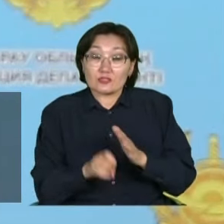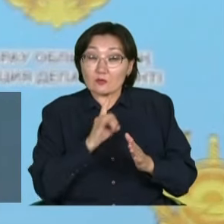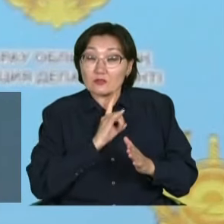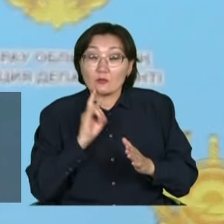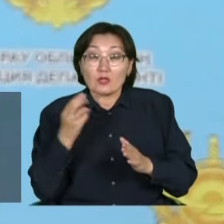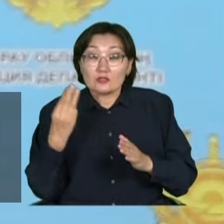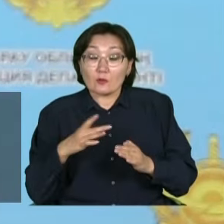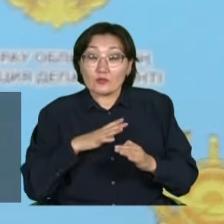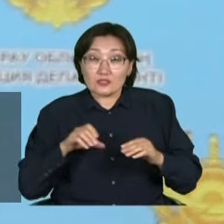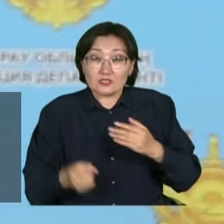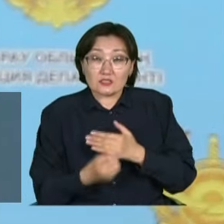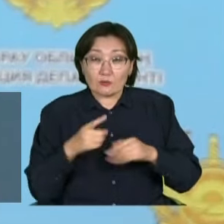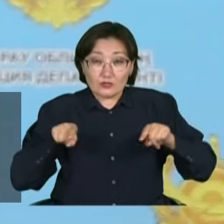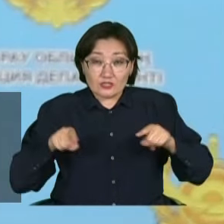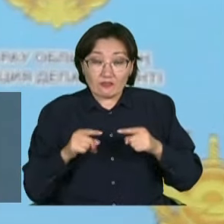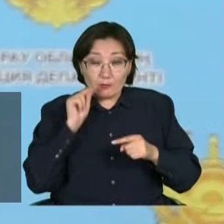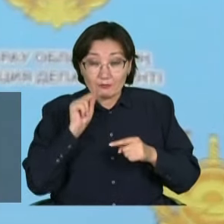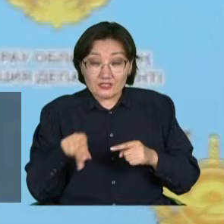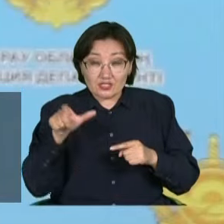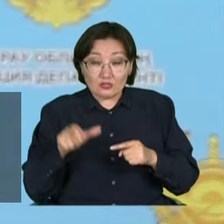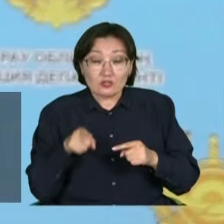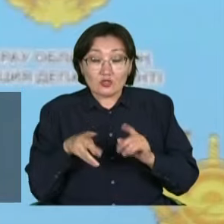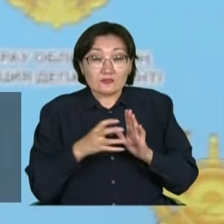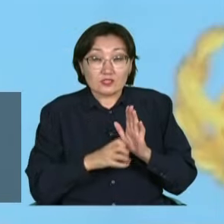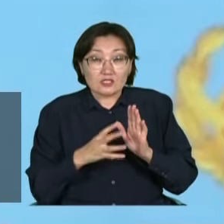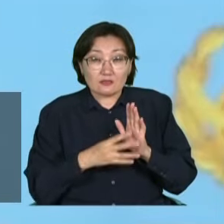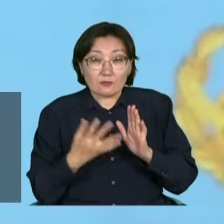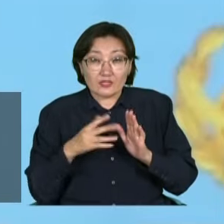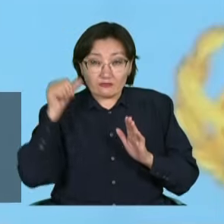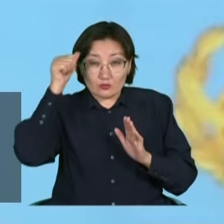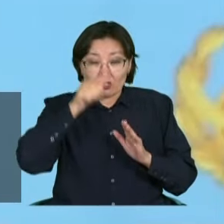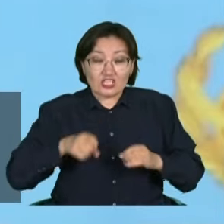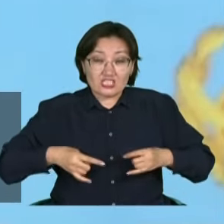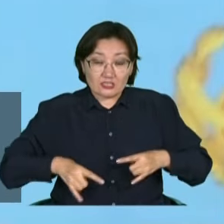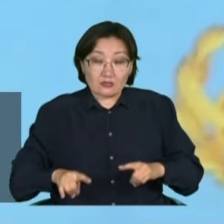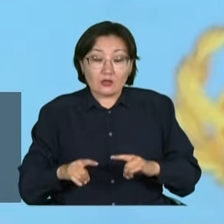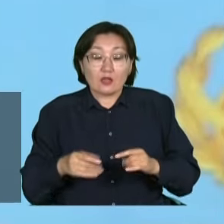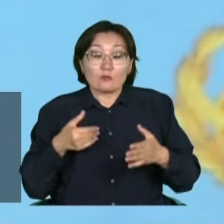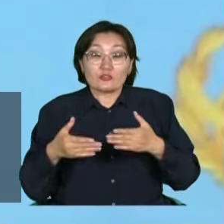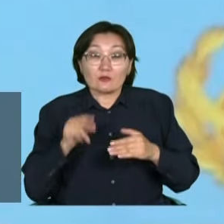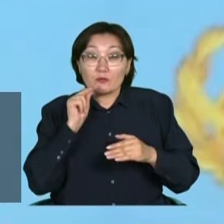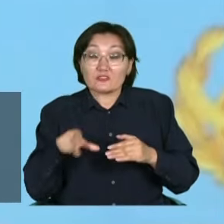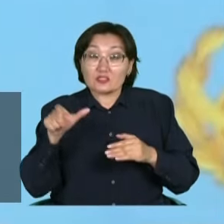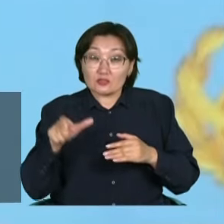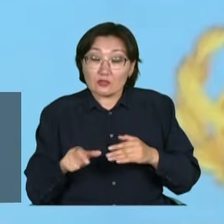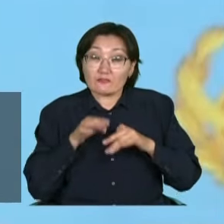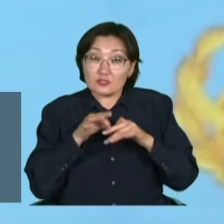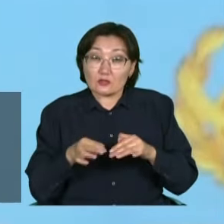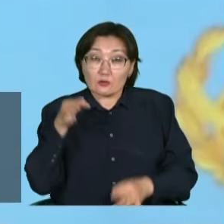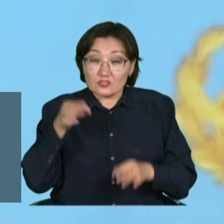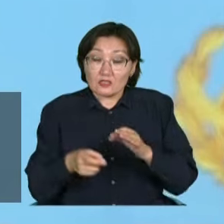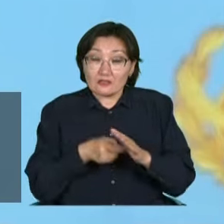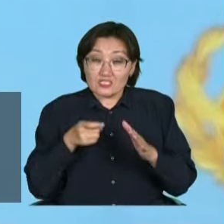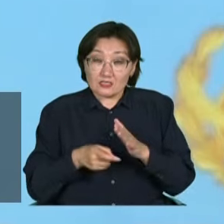Актау был выявлен и задержан подозреваемый 1995 года рождения. В отношении подозреваемого ведется